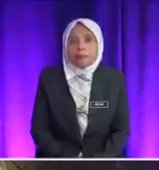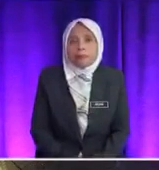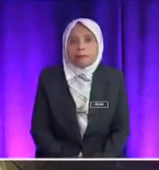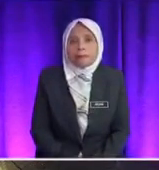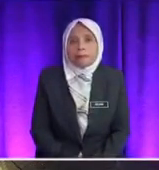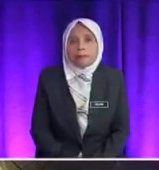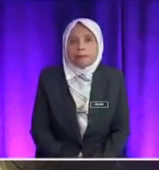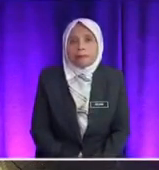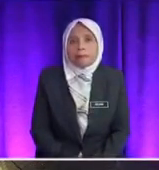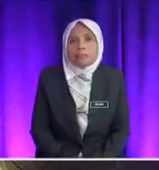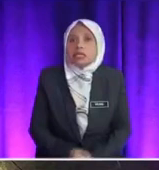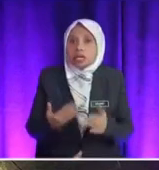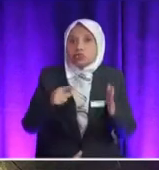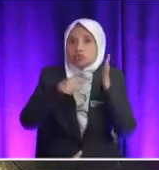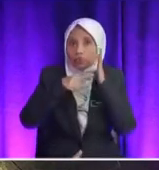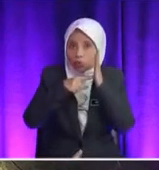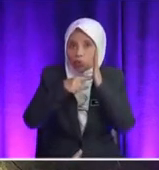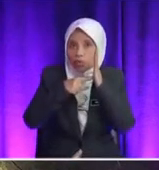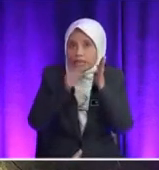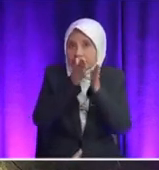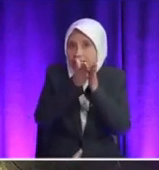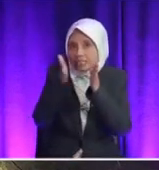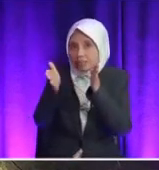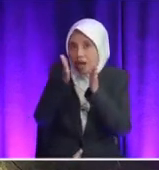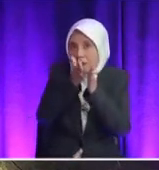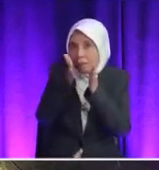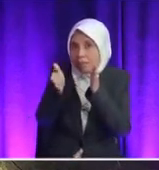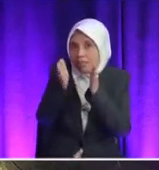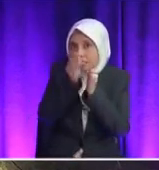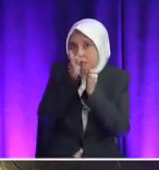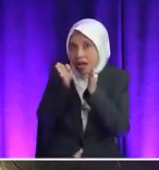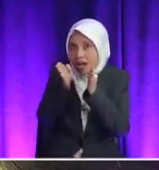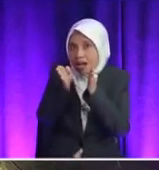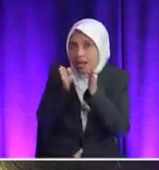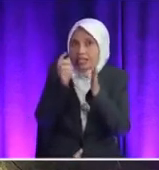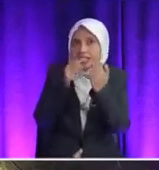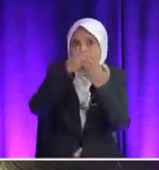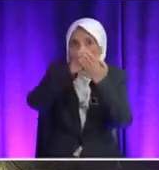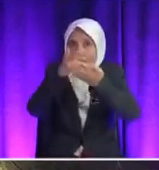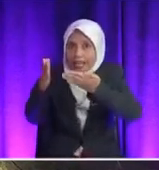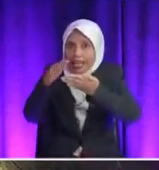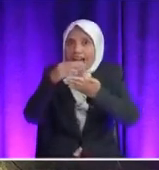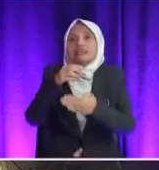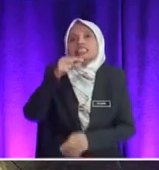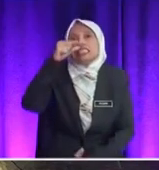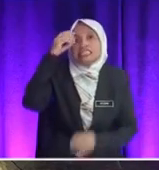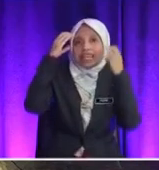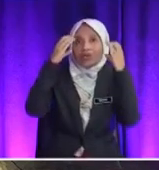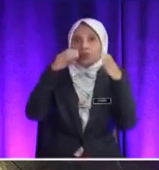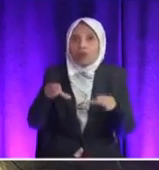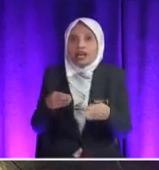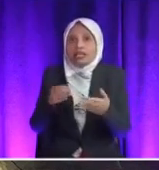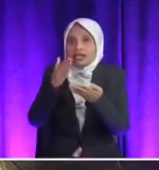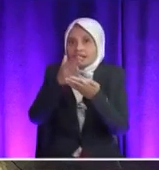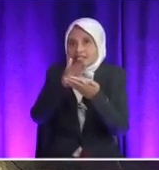viral yuk Oke saya Tunjuk Satu sebelah ngambil device Polri sudah seminggu lebih uh ah uh oke